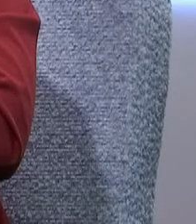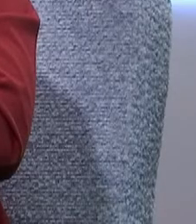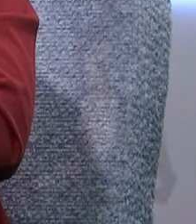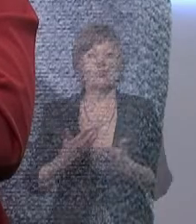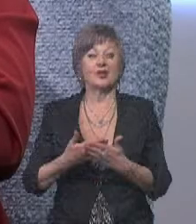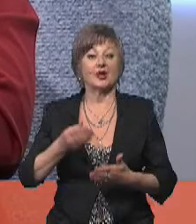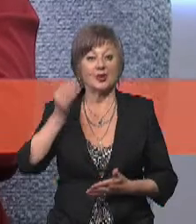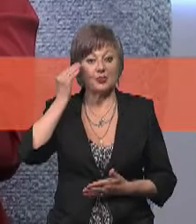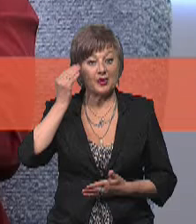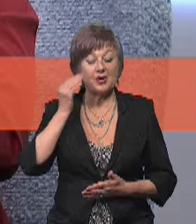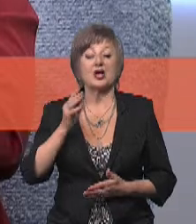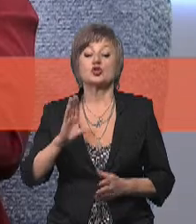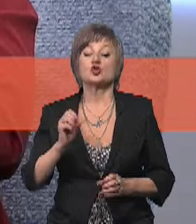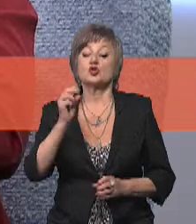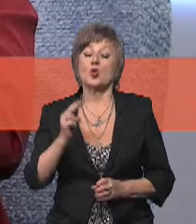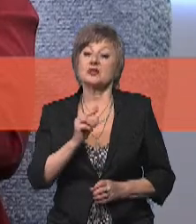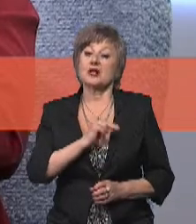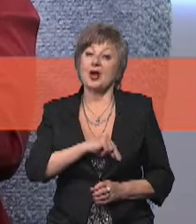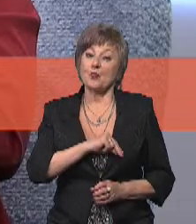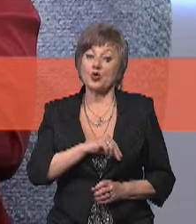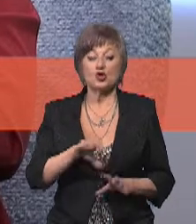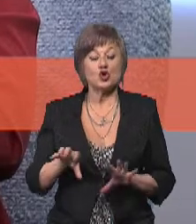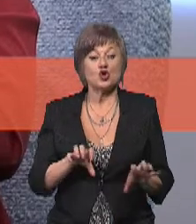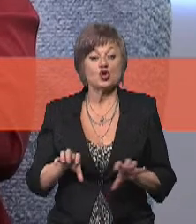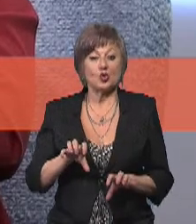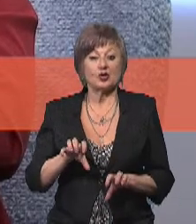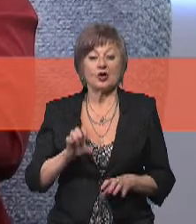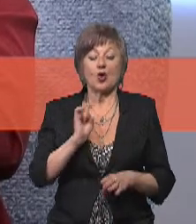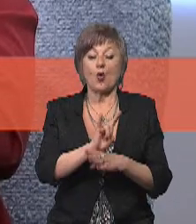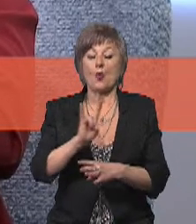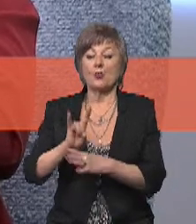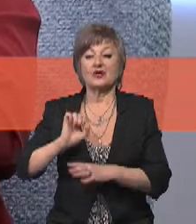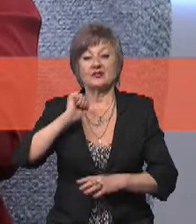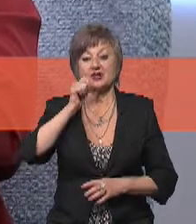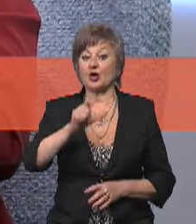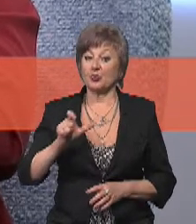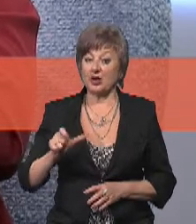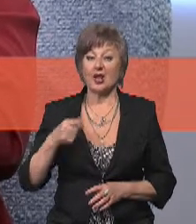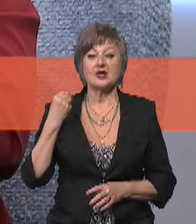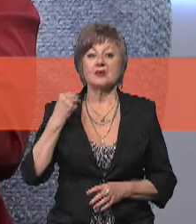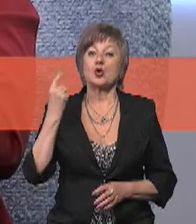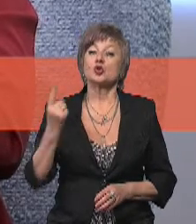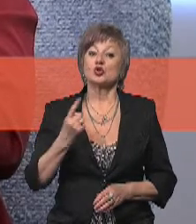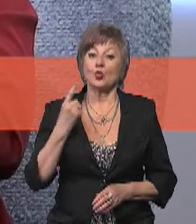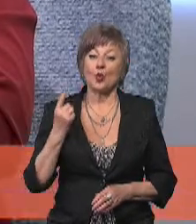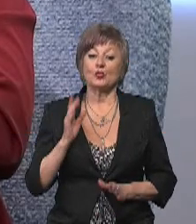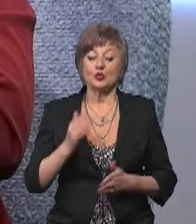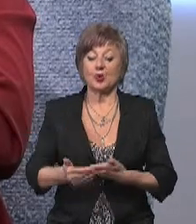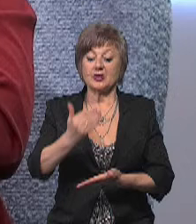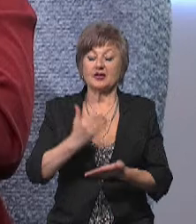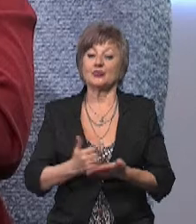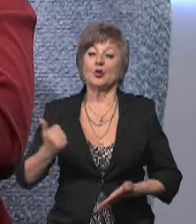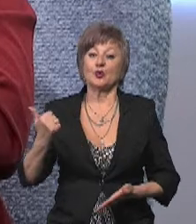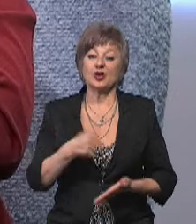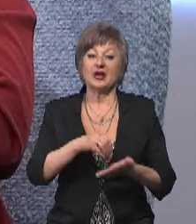Прикидаючись соціальними працівниками, шахраї ошукують стареньких. У Запорізькій області тільки за останній